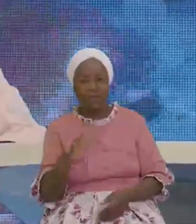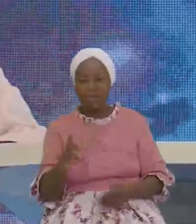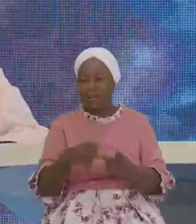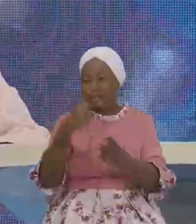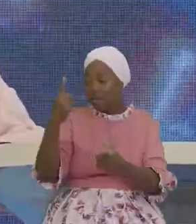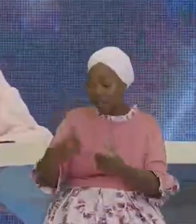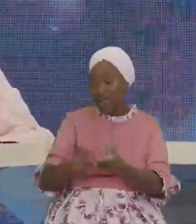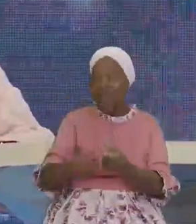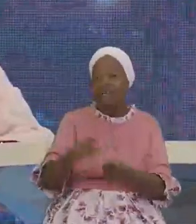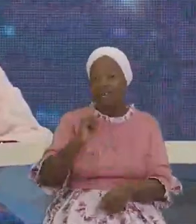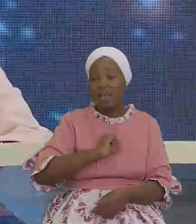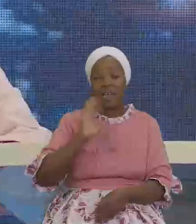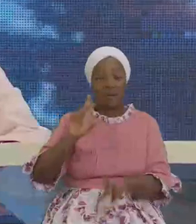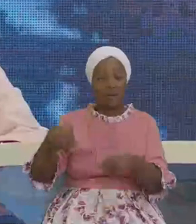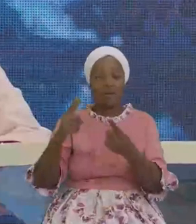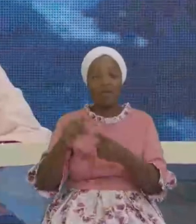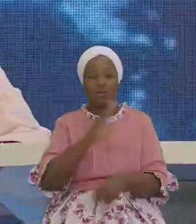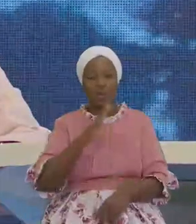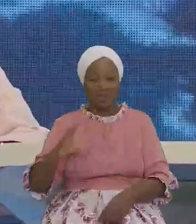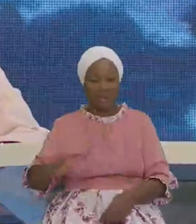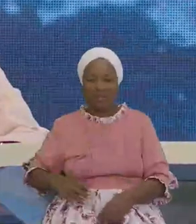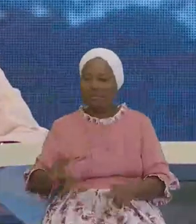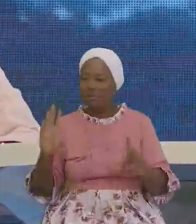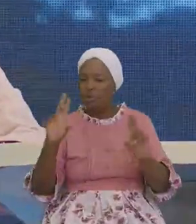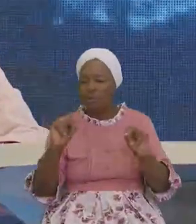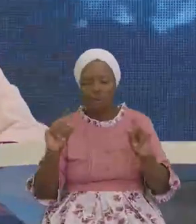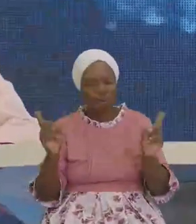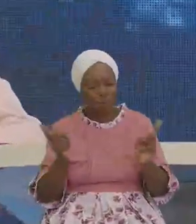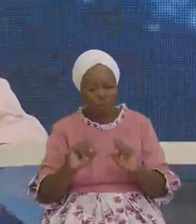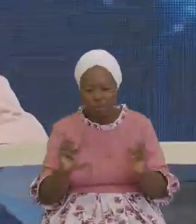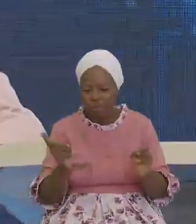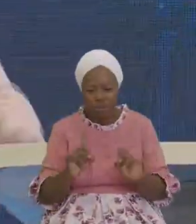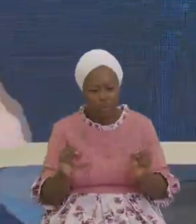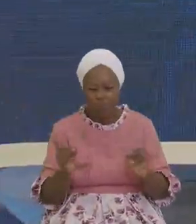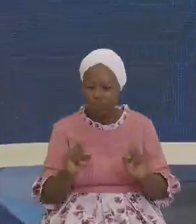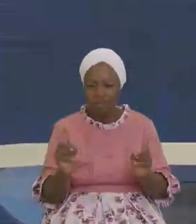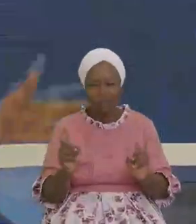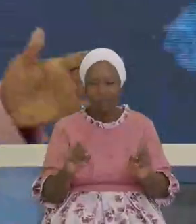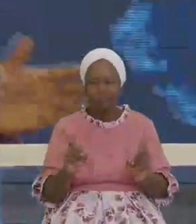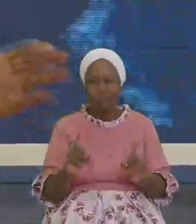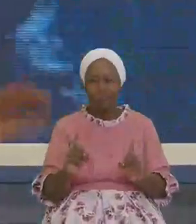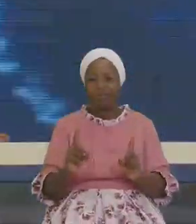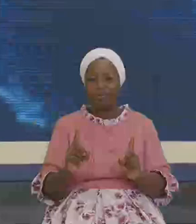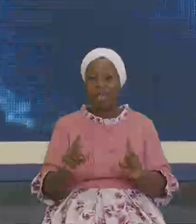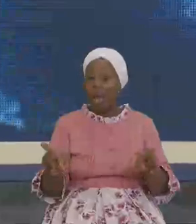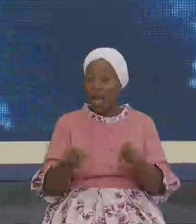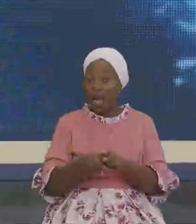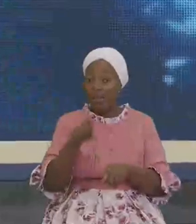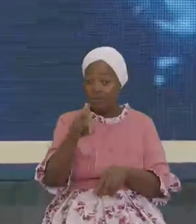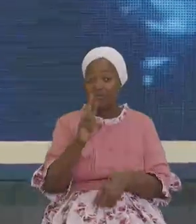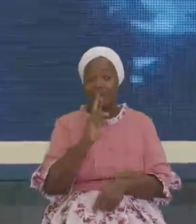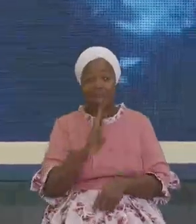homme, une bonne femme, alors j'irai à Christ. Non, non, non.